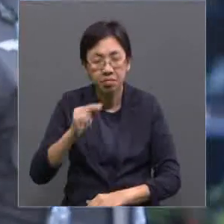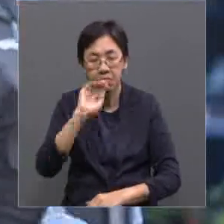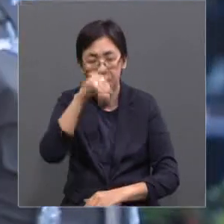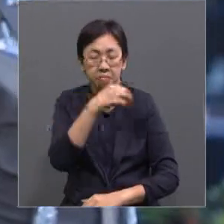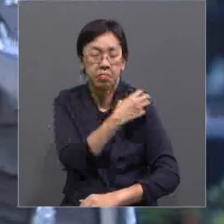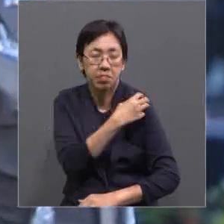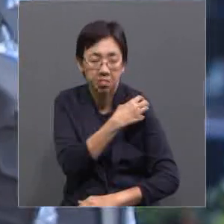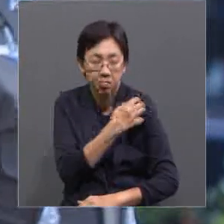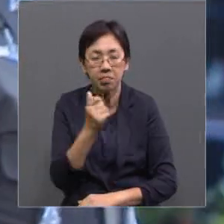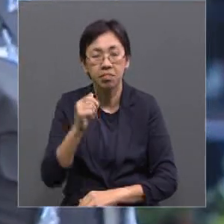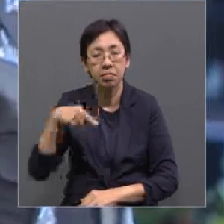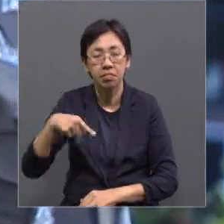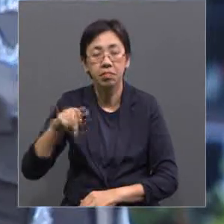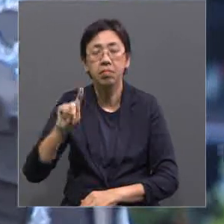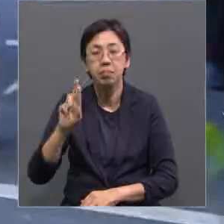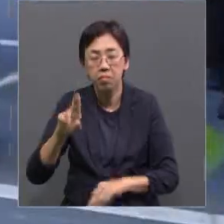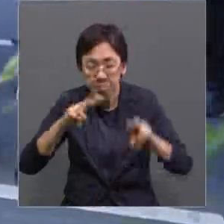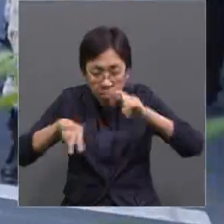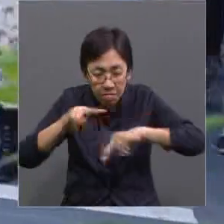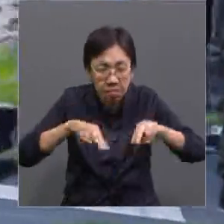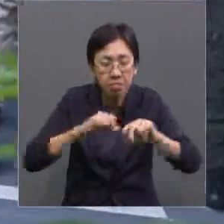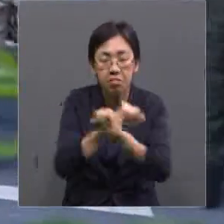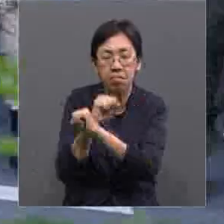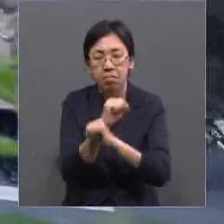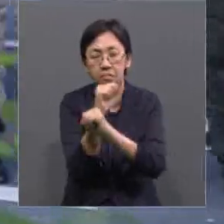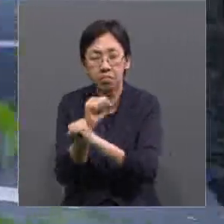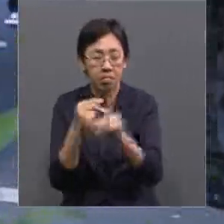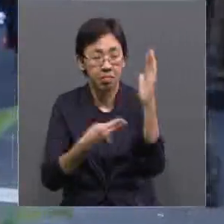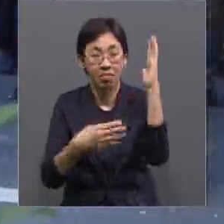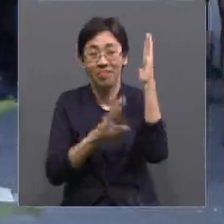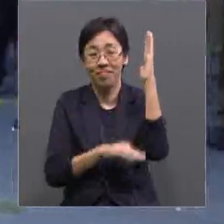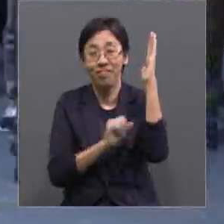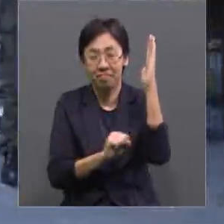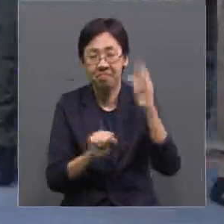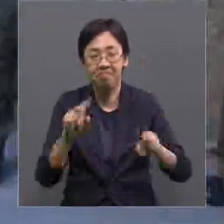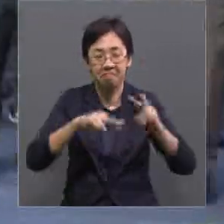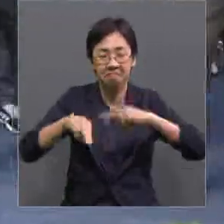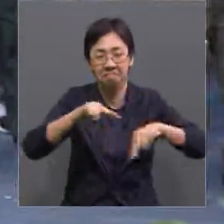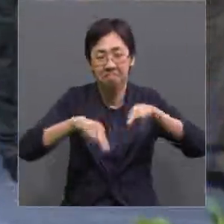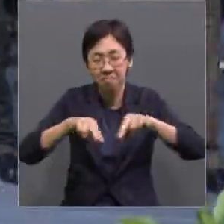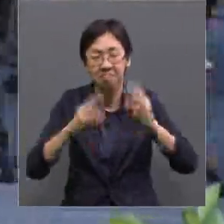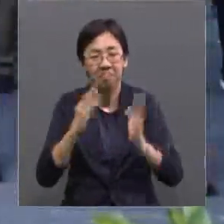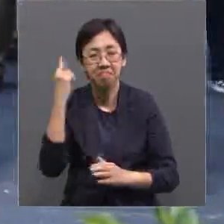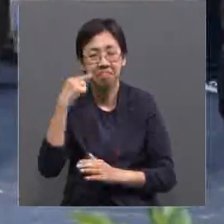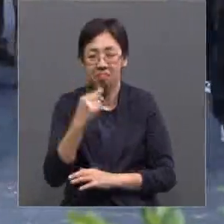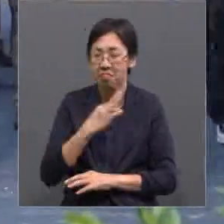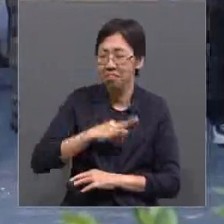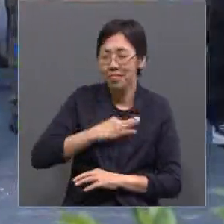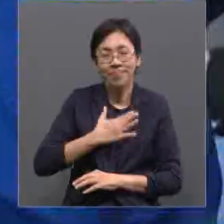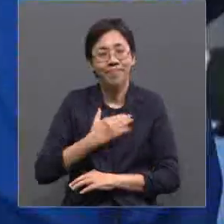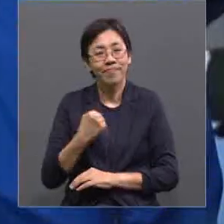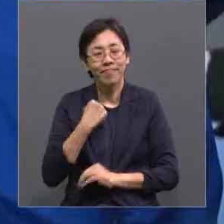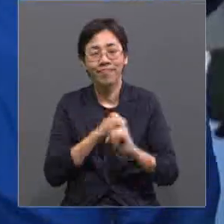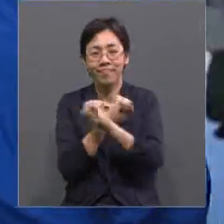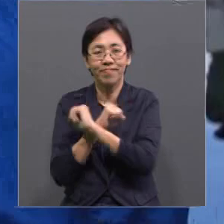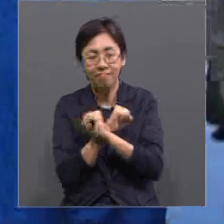ภร.ก็ได้ผนึกกำลังรักษาความปลอดภัยในพื้นที่ซึ่งก็ถือเป็นจุดแข็งอย่างหนึ่งนะคะที่ใช้ดึงดูดนักท่องเที่ยวก็เลยเป็นเรื่อง